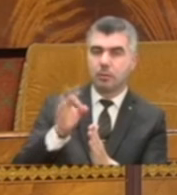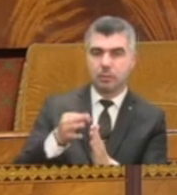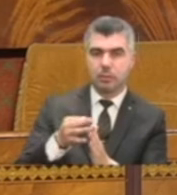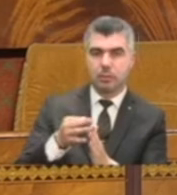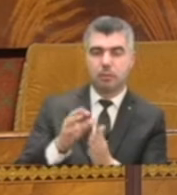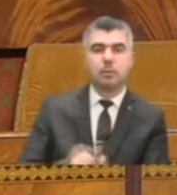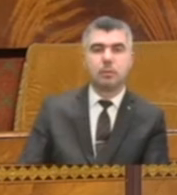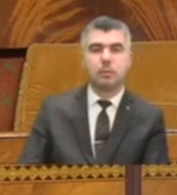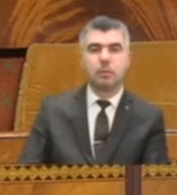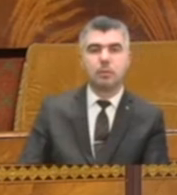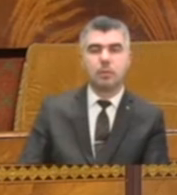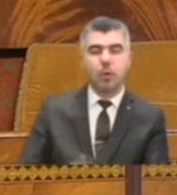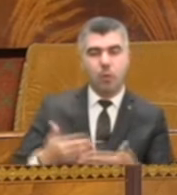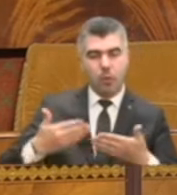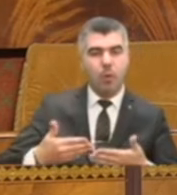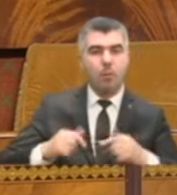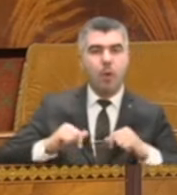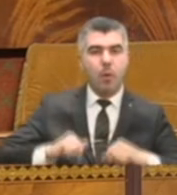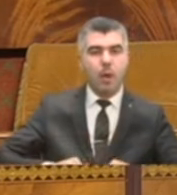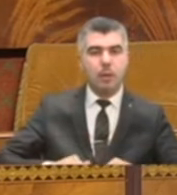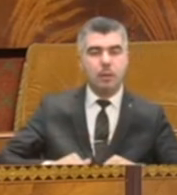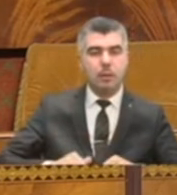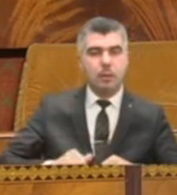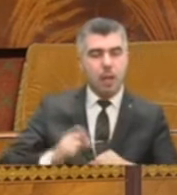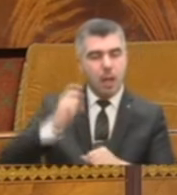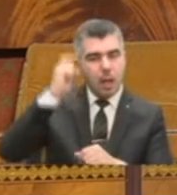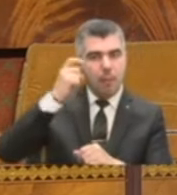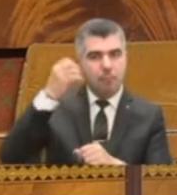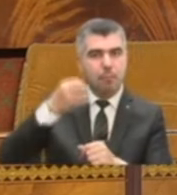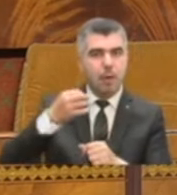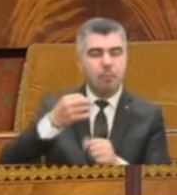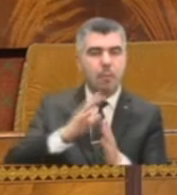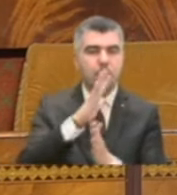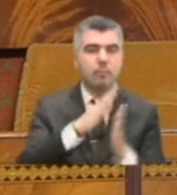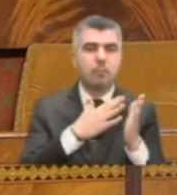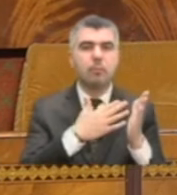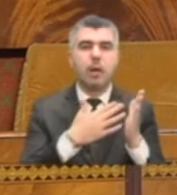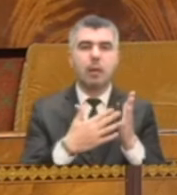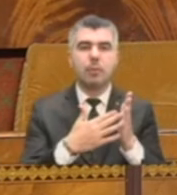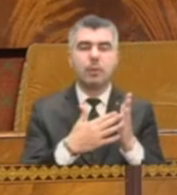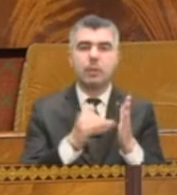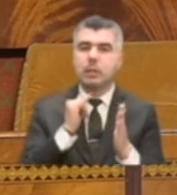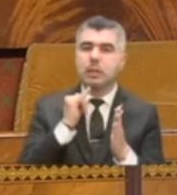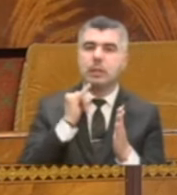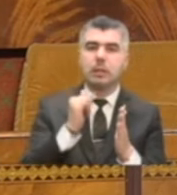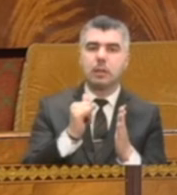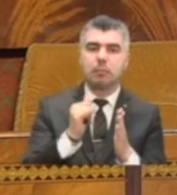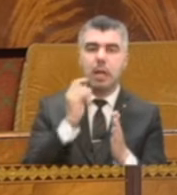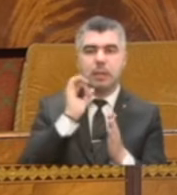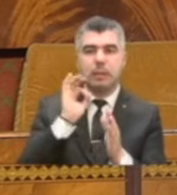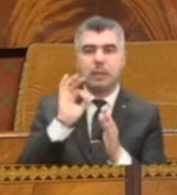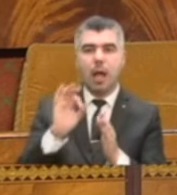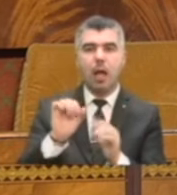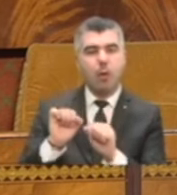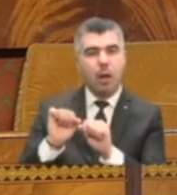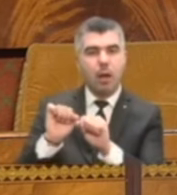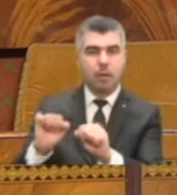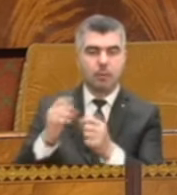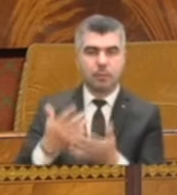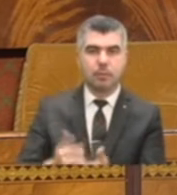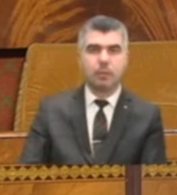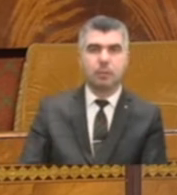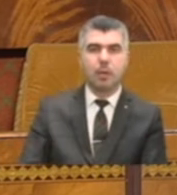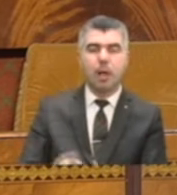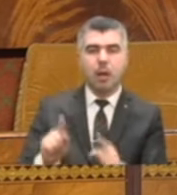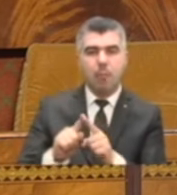السيد الوزير هو انك تفكر في شي برنامج اللي بقى محسوب لك في التاريخ ديالك، بحال اللي وقع مثلا